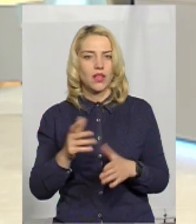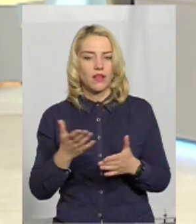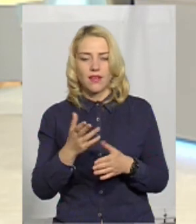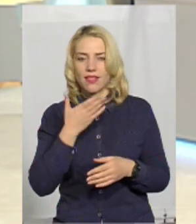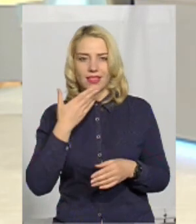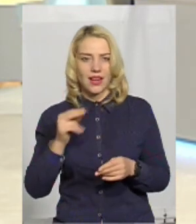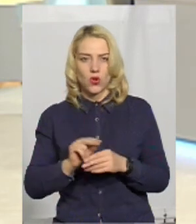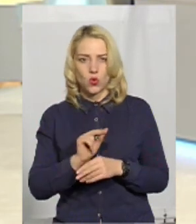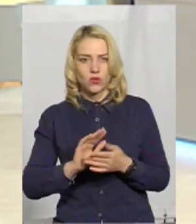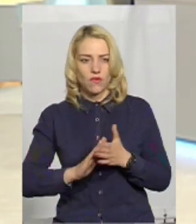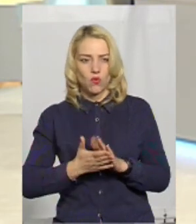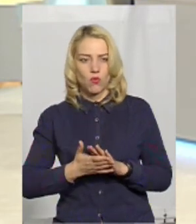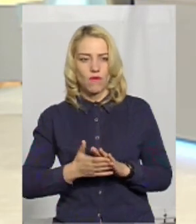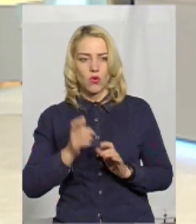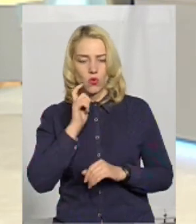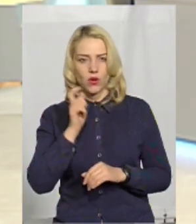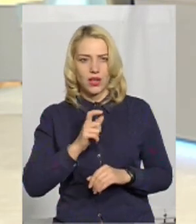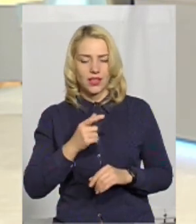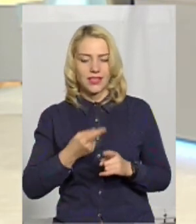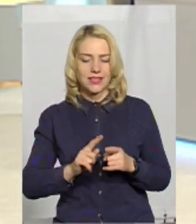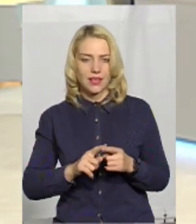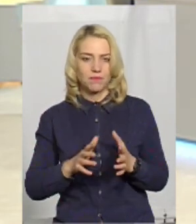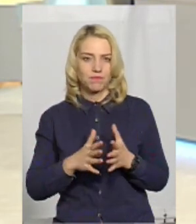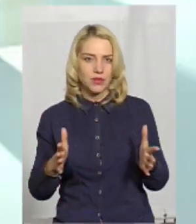не лікуються в умовах України. В більшості своїй це